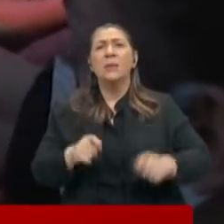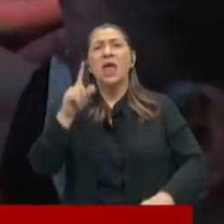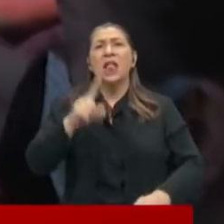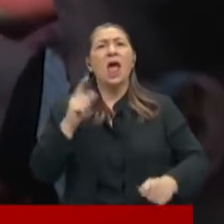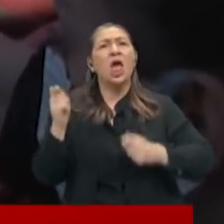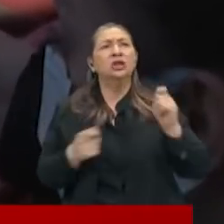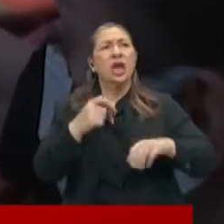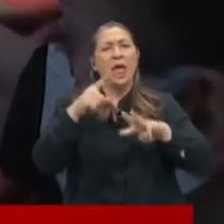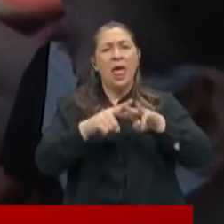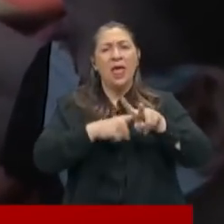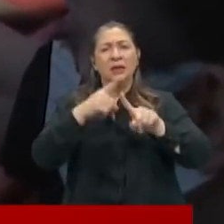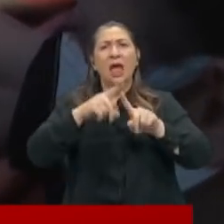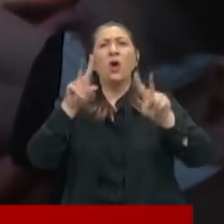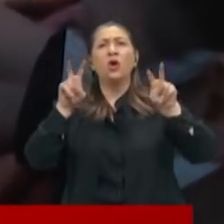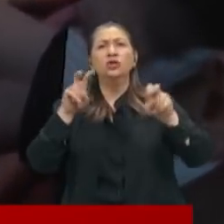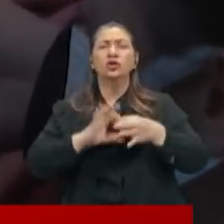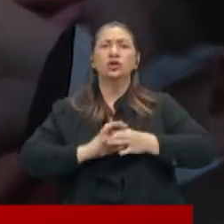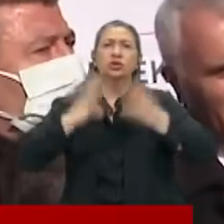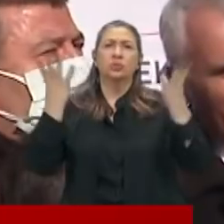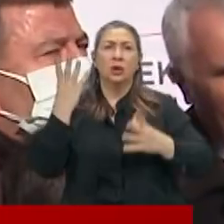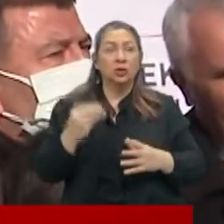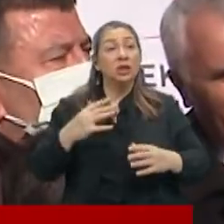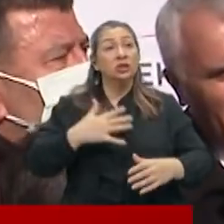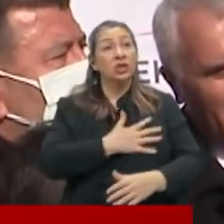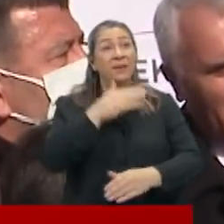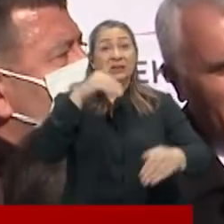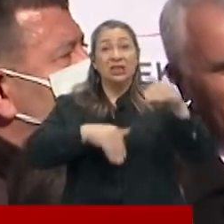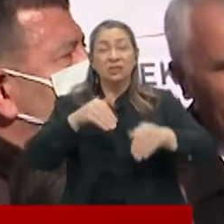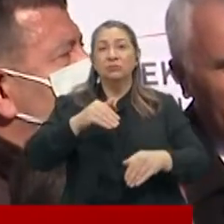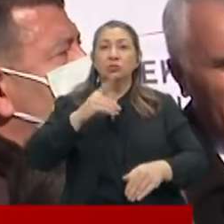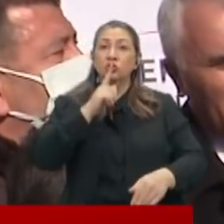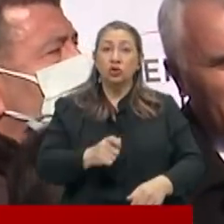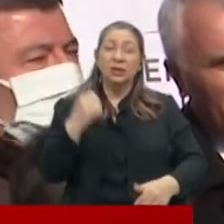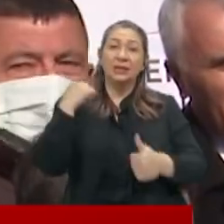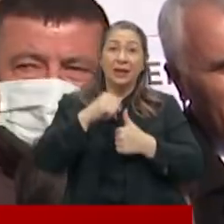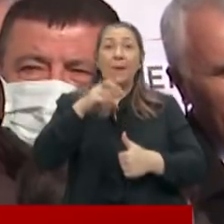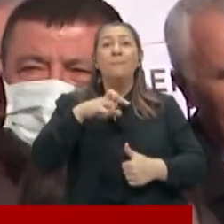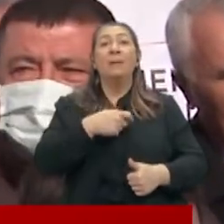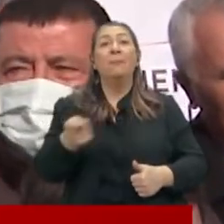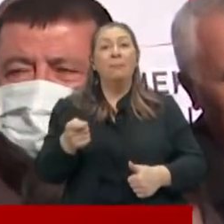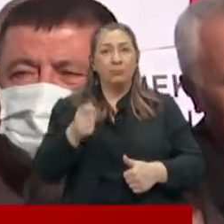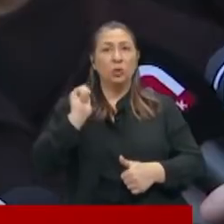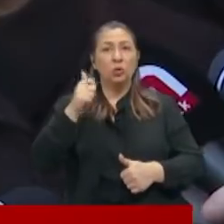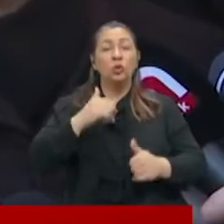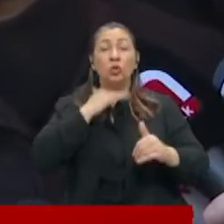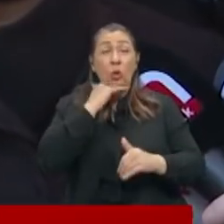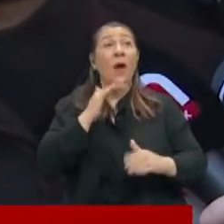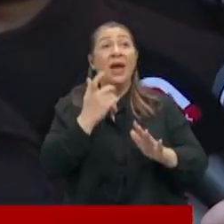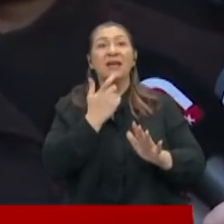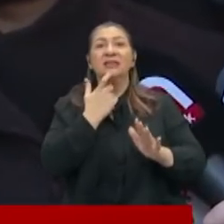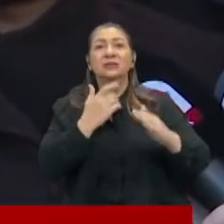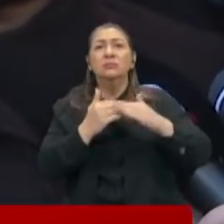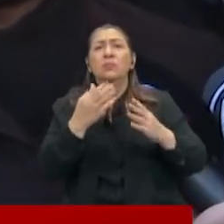ilk iş EYT meselesini çözmek olacak. CHP seçim vaadini tekrarlarken prim gününü dolduran ama emeklilik için yaşa